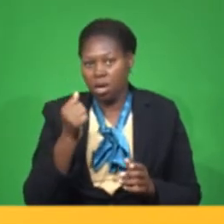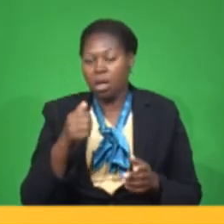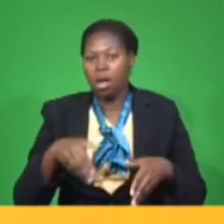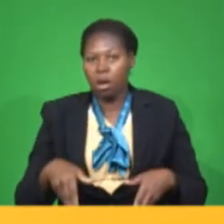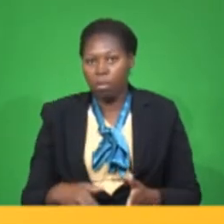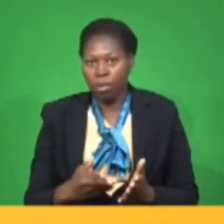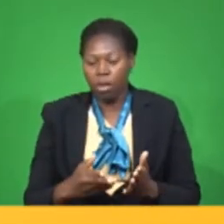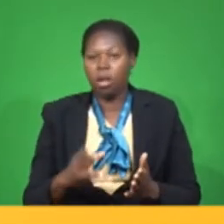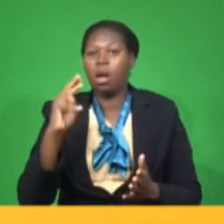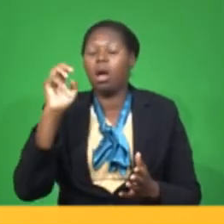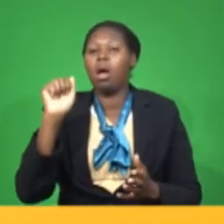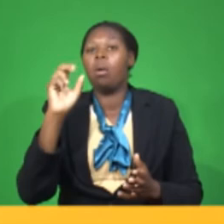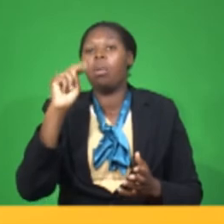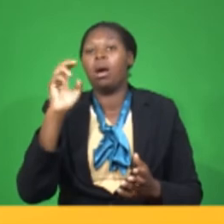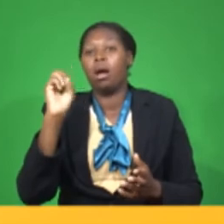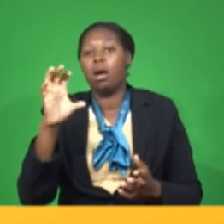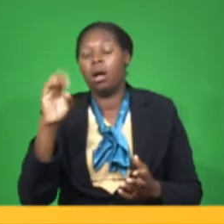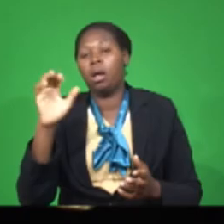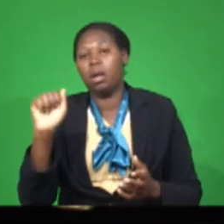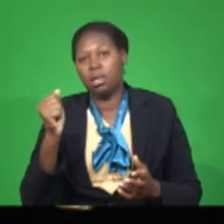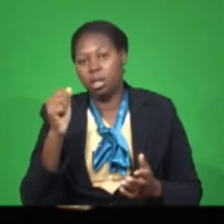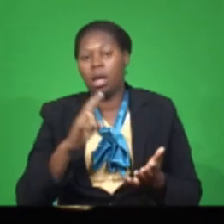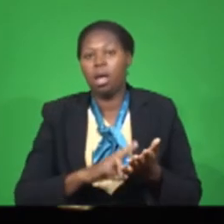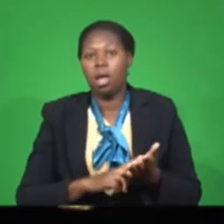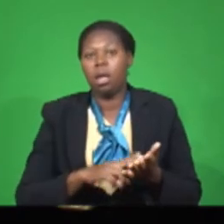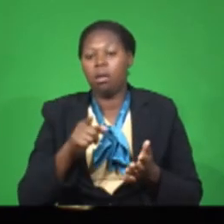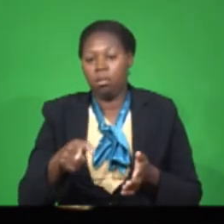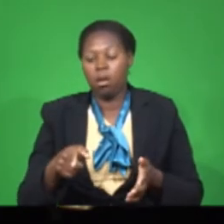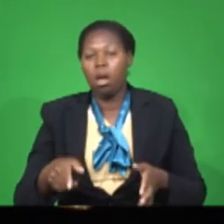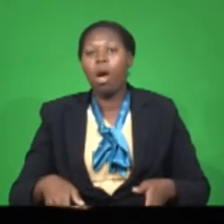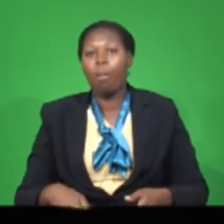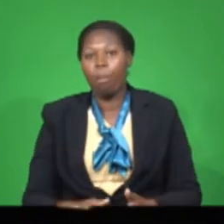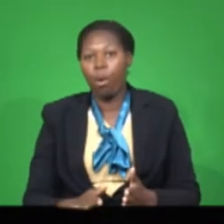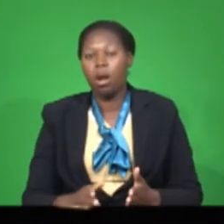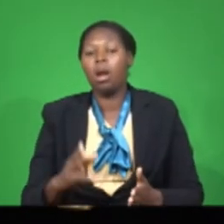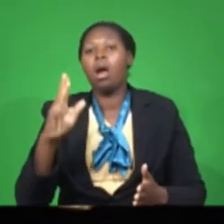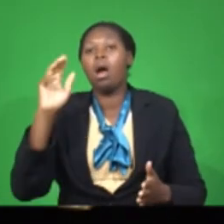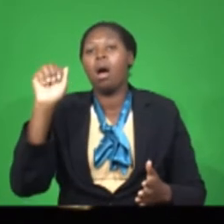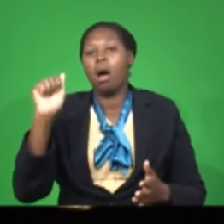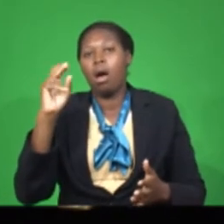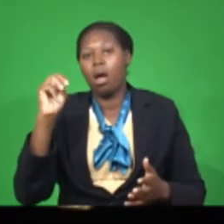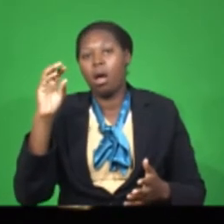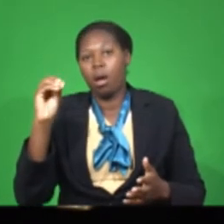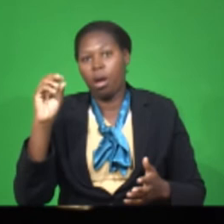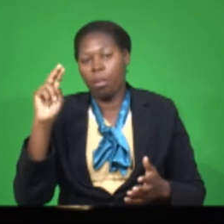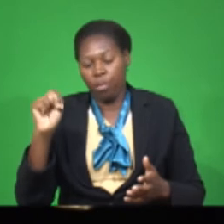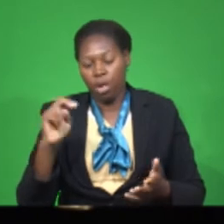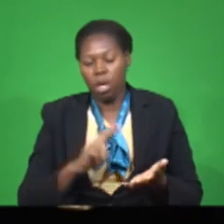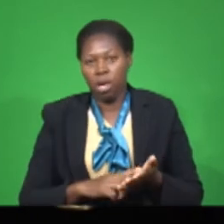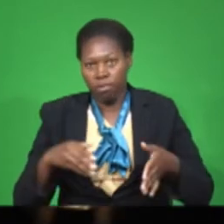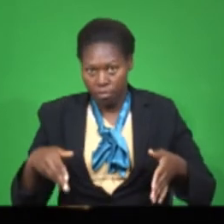Amon. Amon akabereka Josiah. Yeah. Saka ukona kuti mudzinzara Jesu